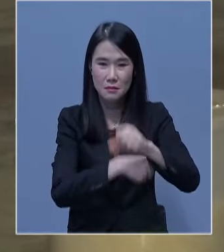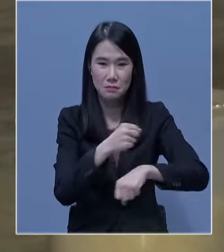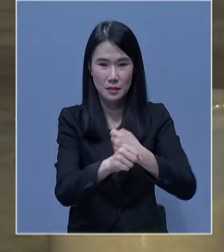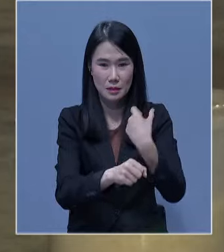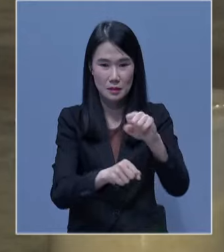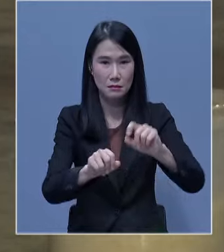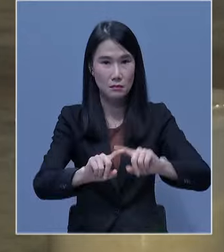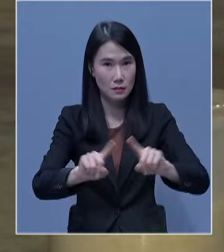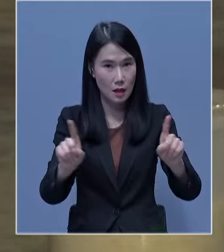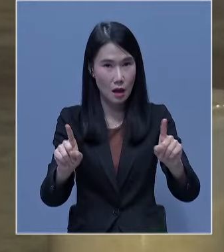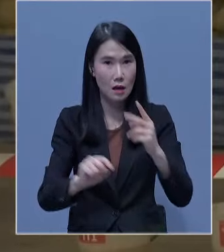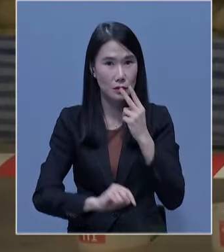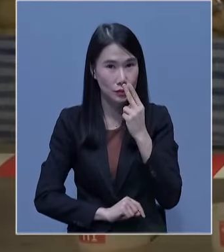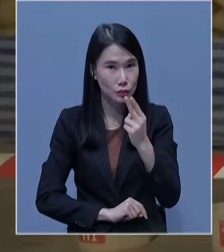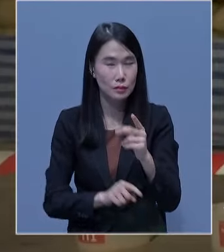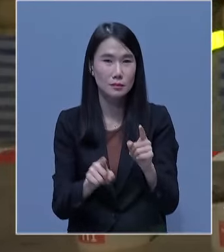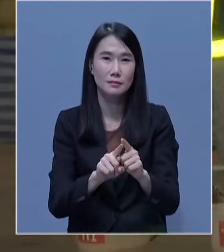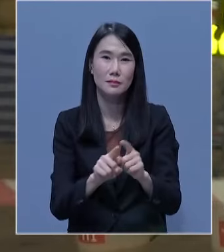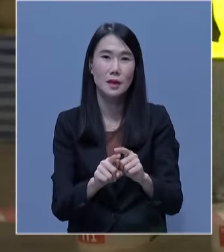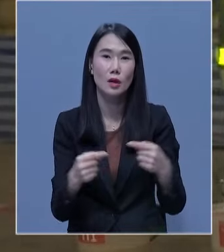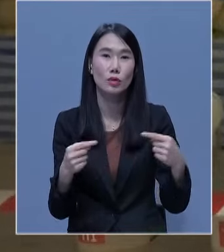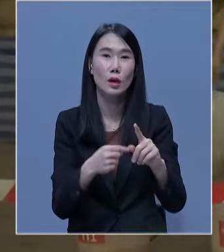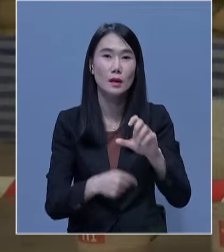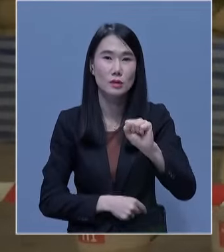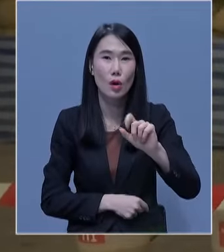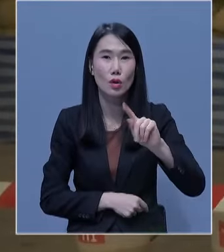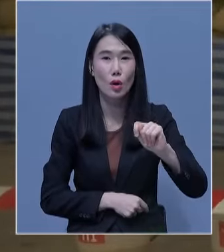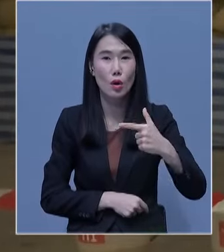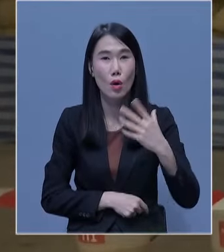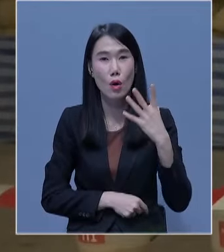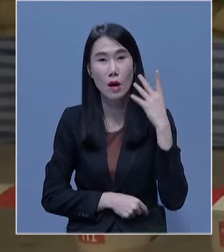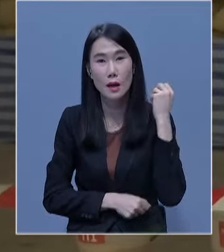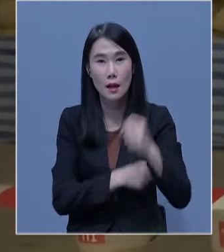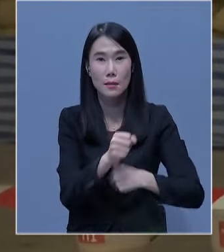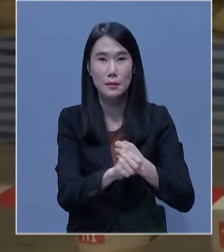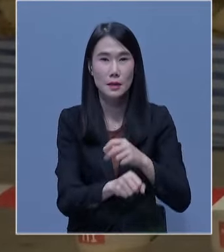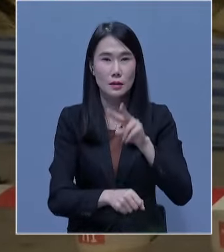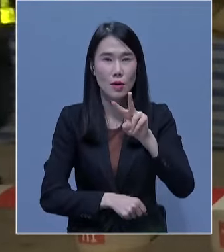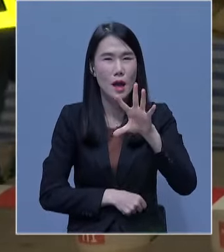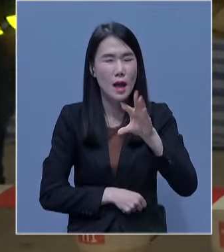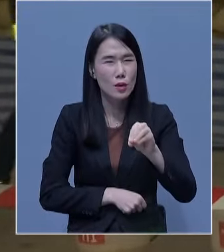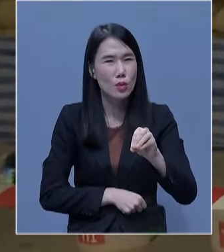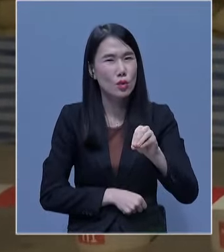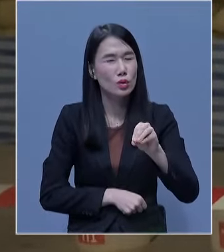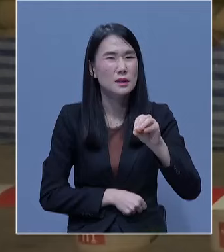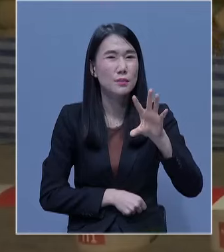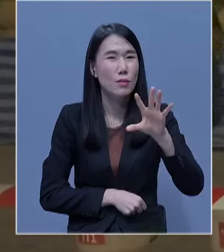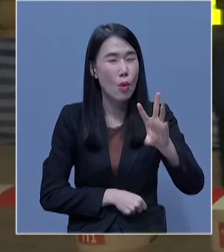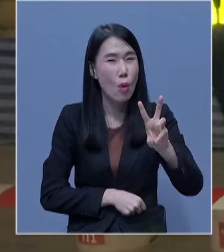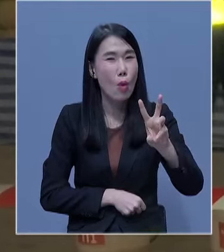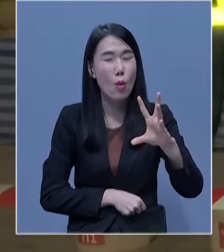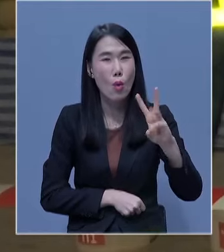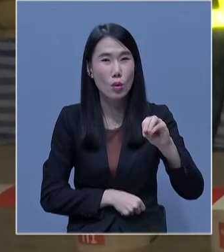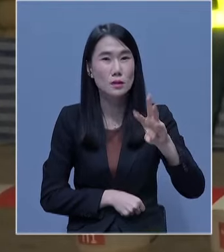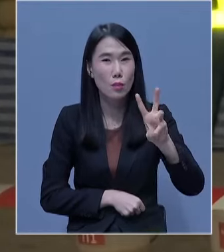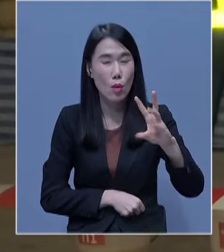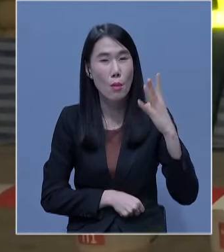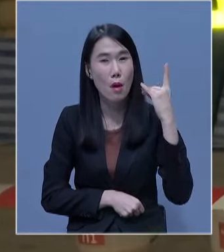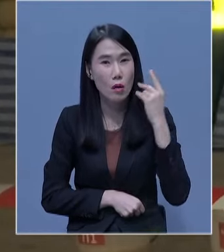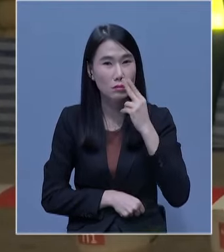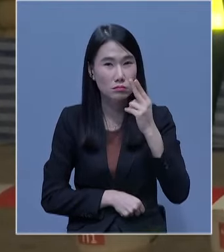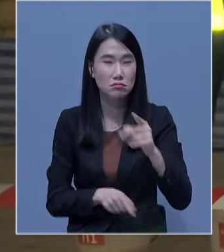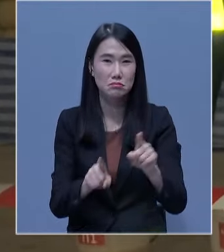มันขัดกับรายงานของสตง.ที่ไปตรวจสอบเมื่อปี6566อ่ะบอกว่าไปตรวจสอบโกดังแห่งนี้พบว่าไม่สาม